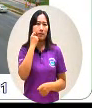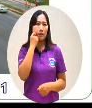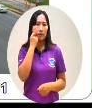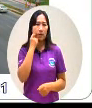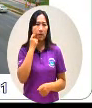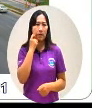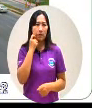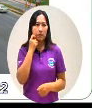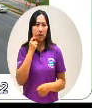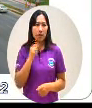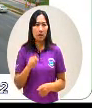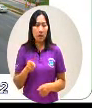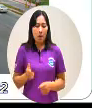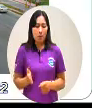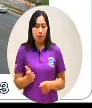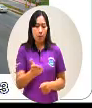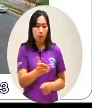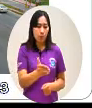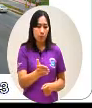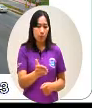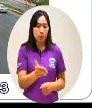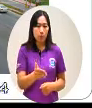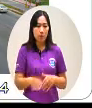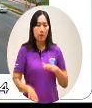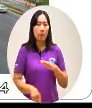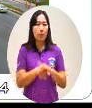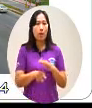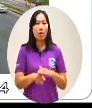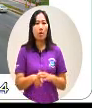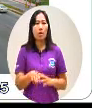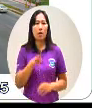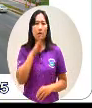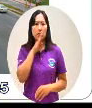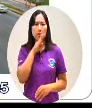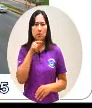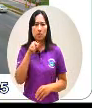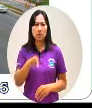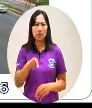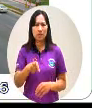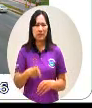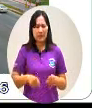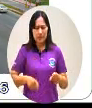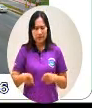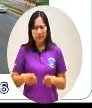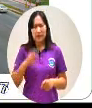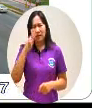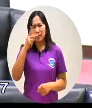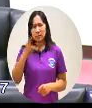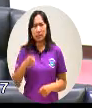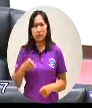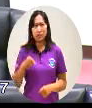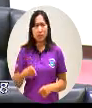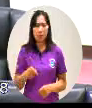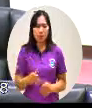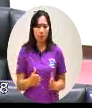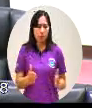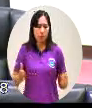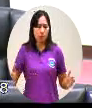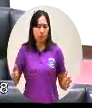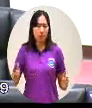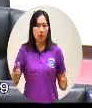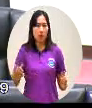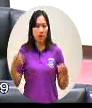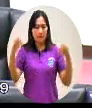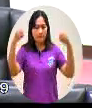来，位置来逆向啊咧，所以讲伊这个安全岛当初这三地设计拢错误嘛，这一个超过六十米的跨度，你看一拍六转灯都